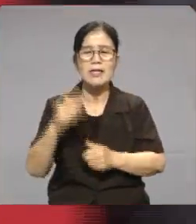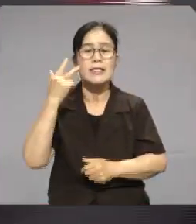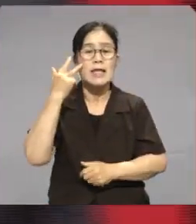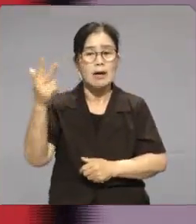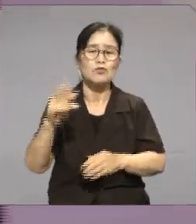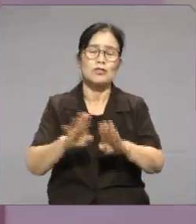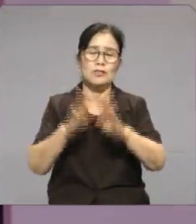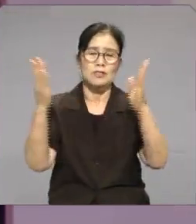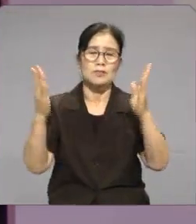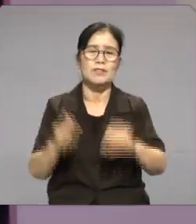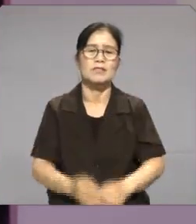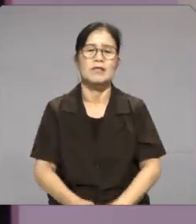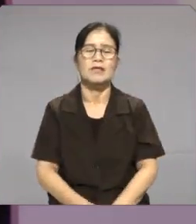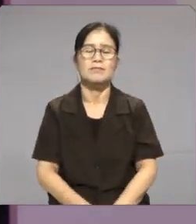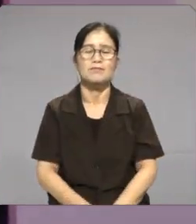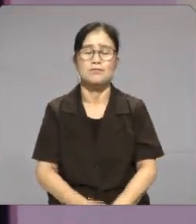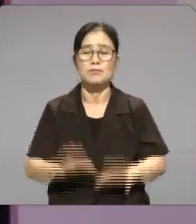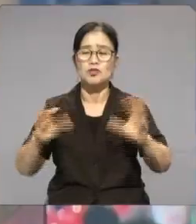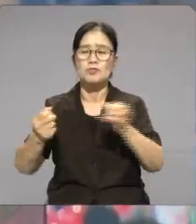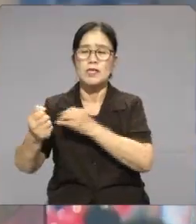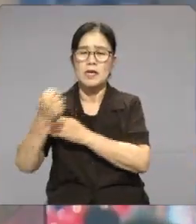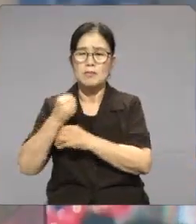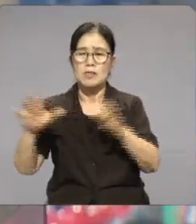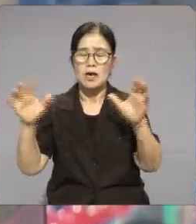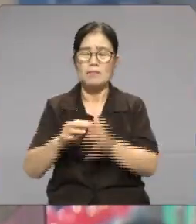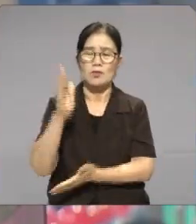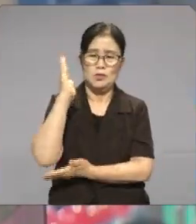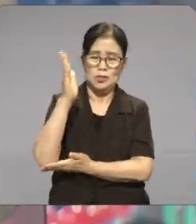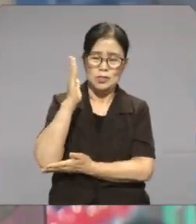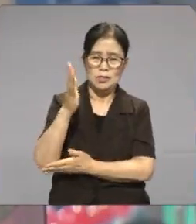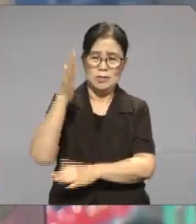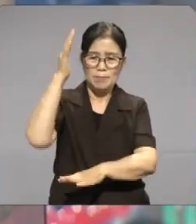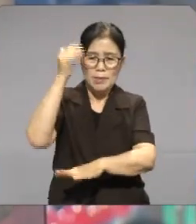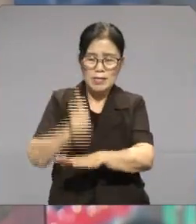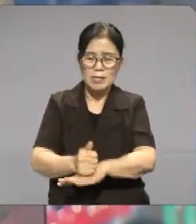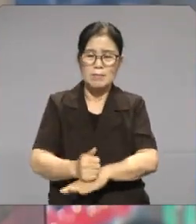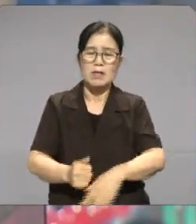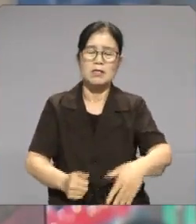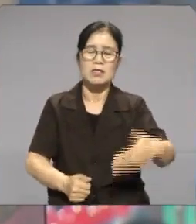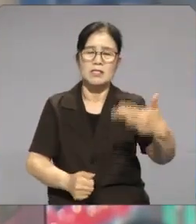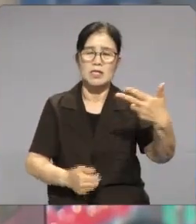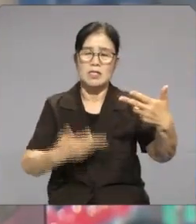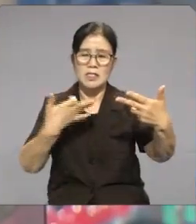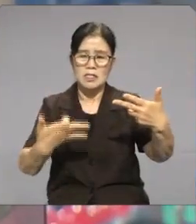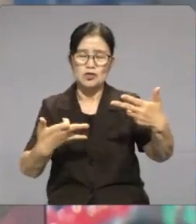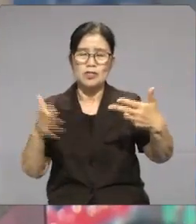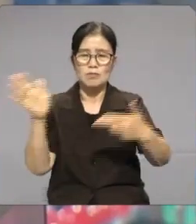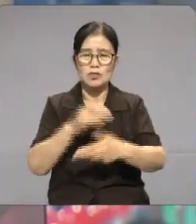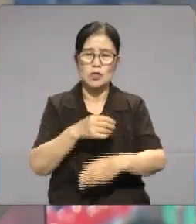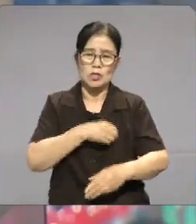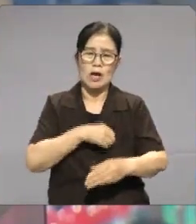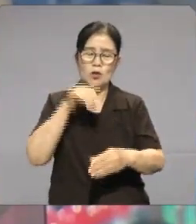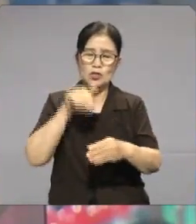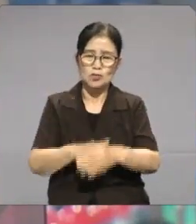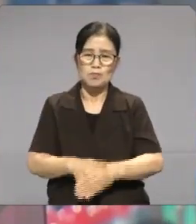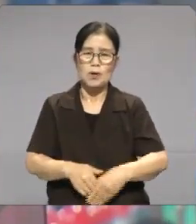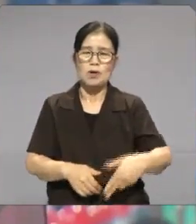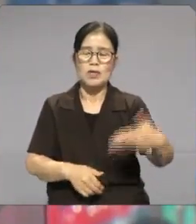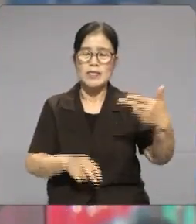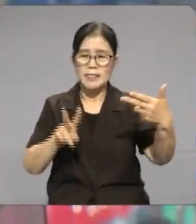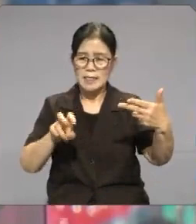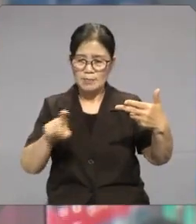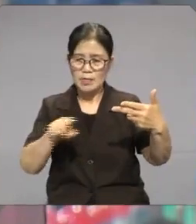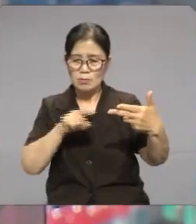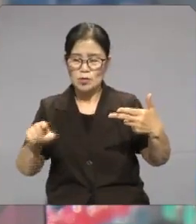주입니다. 국민의힘은 이번 합동연설회를 끝으로 오늘 19일부터 이틀간 당원 투표, 21일부터